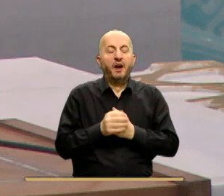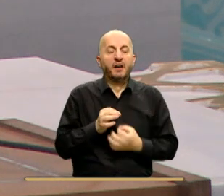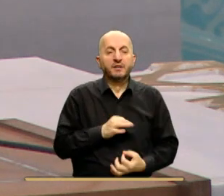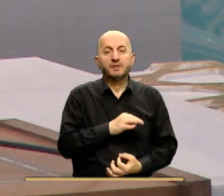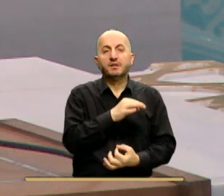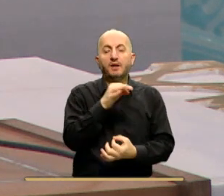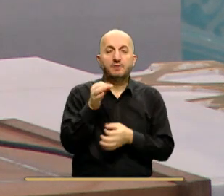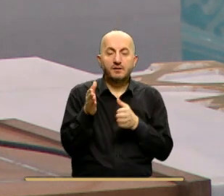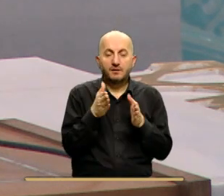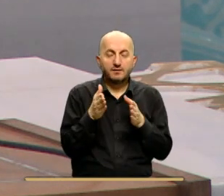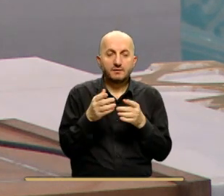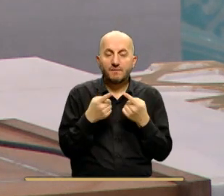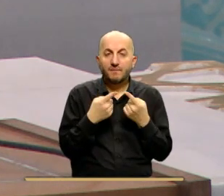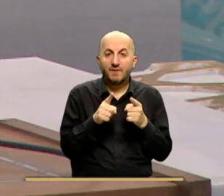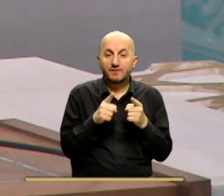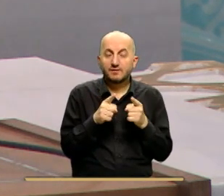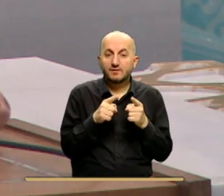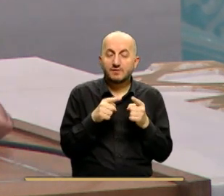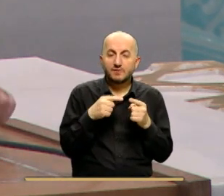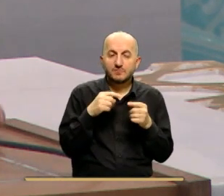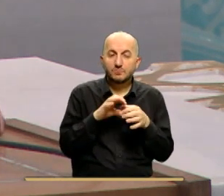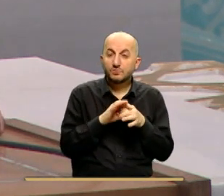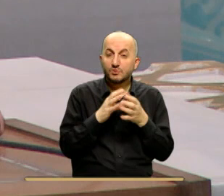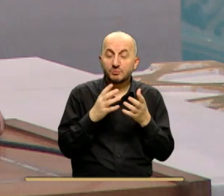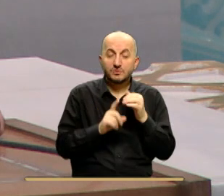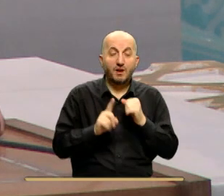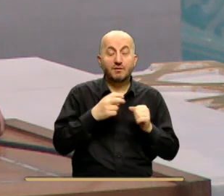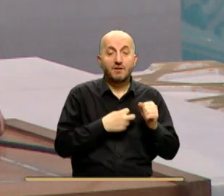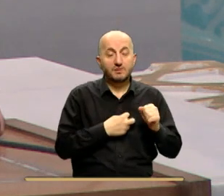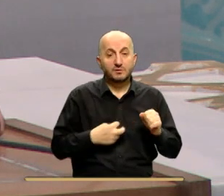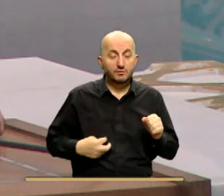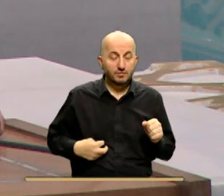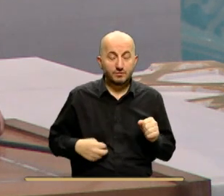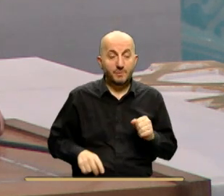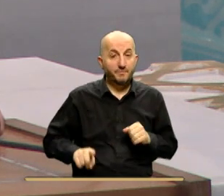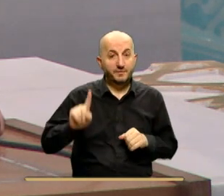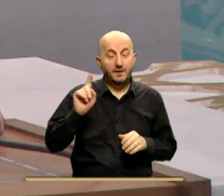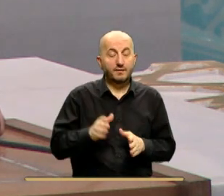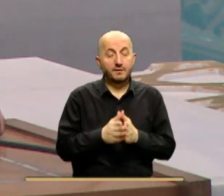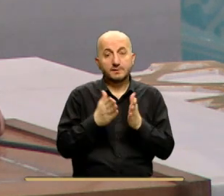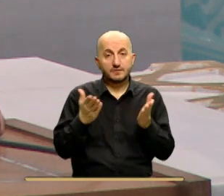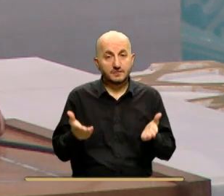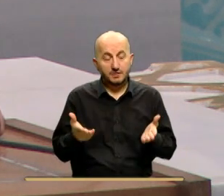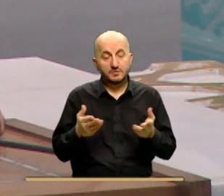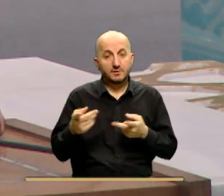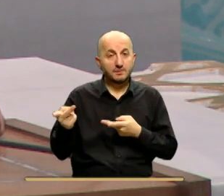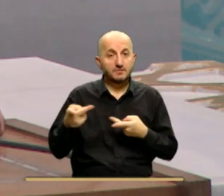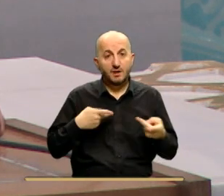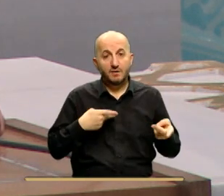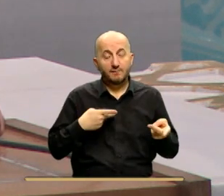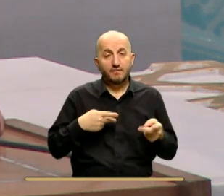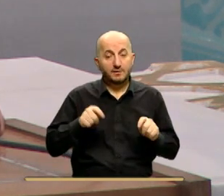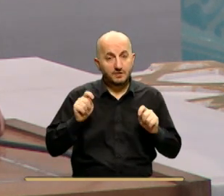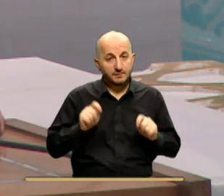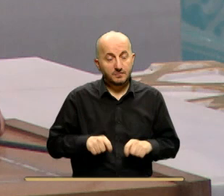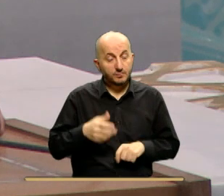İnsanların aralarındaki ihtilafların çözümünde Allah Resulüne ve Allah'ın kitabına davet